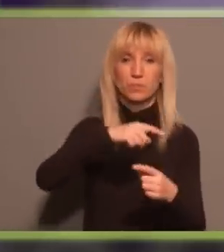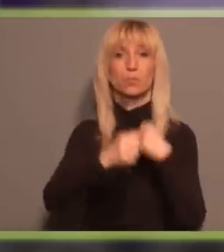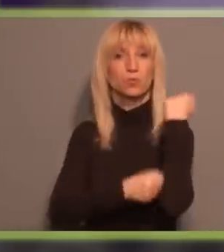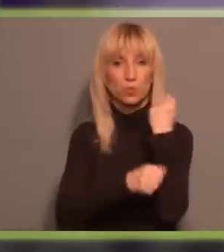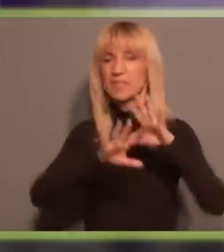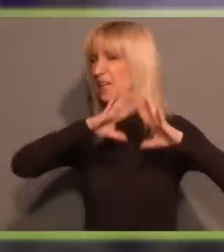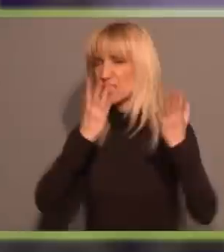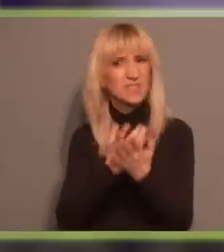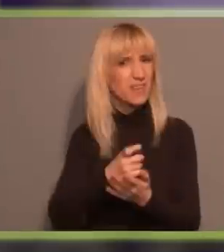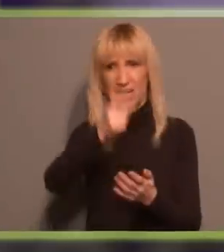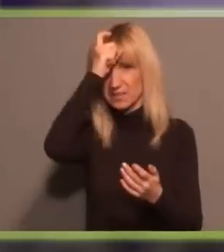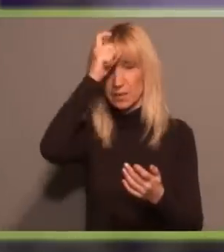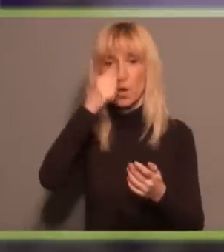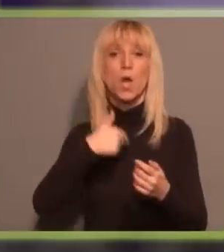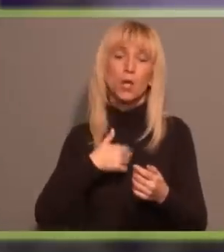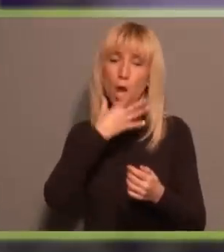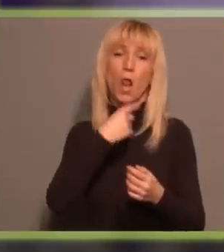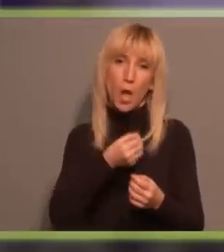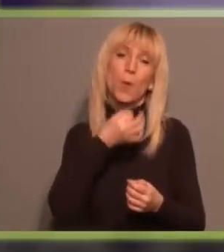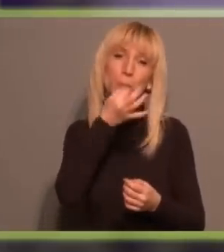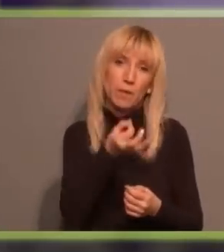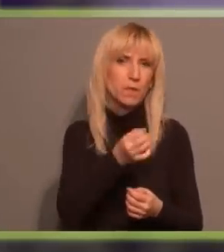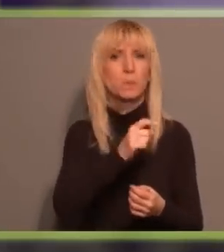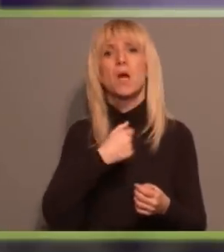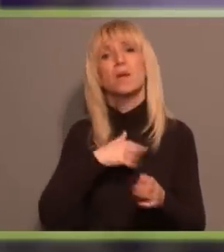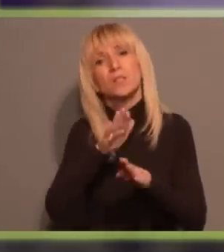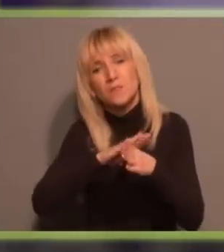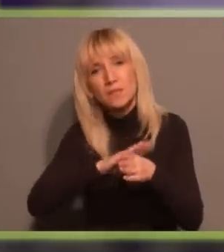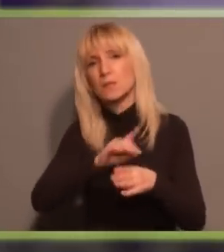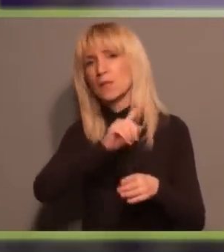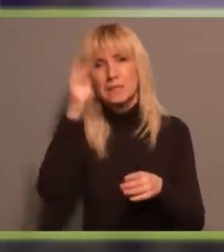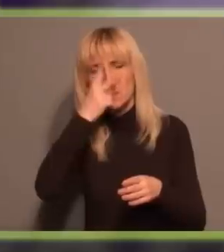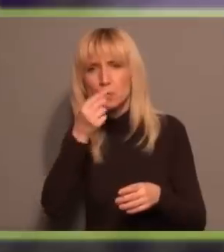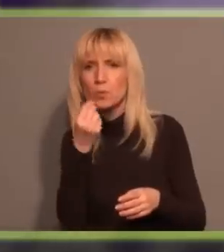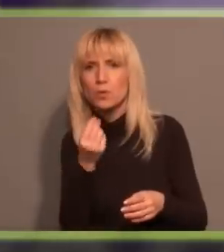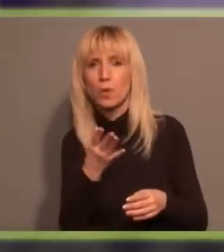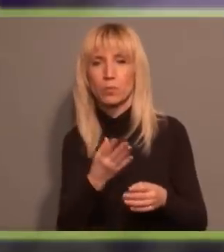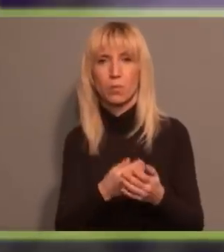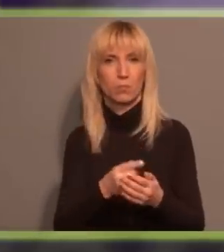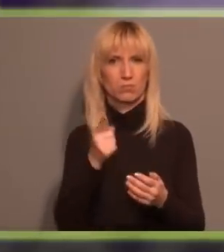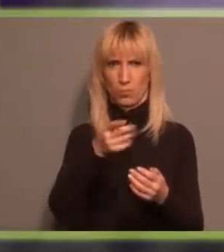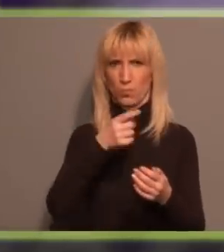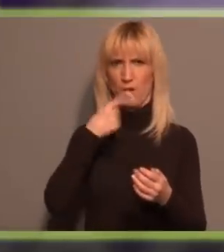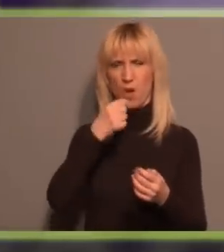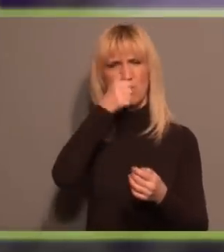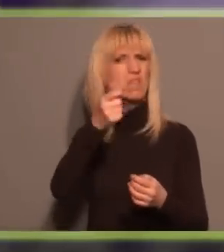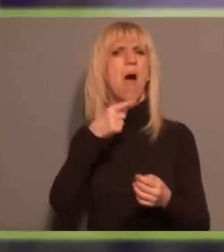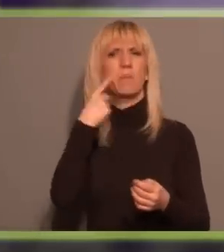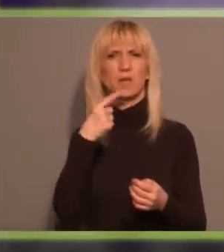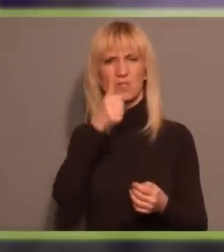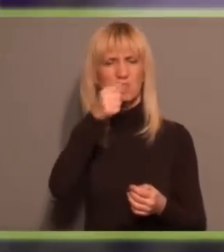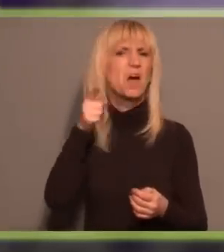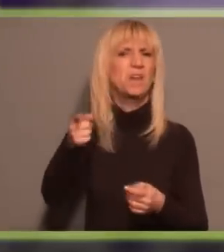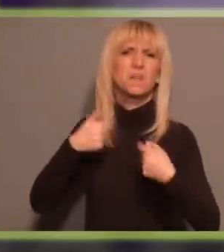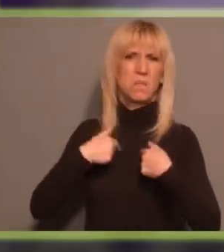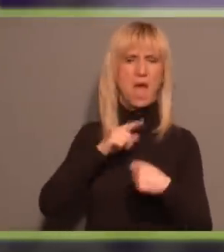srpskim učenjem. I ja njima lepo pitam, nisam razumjela ili bilo što nekad, šta ti pričaš, kao šta ti